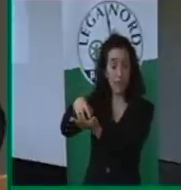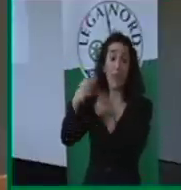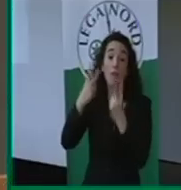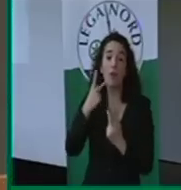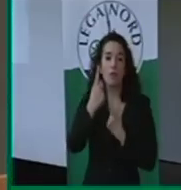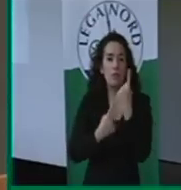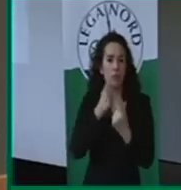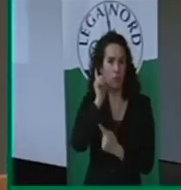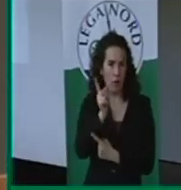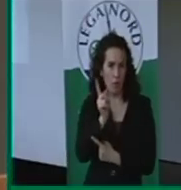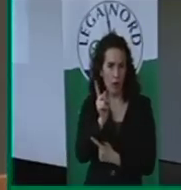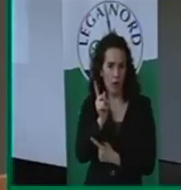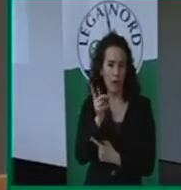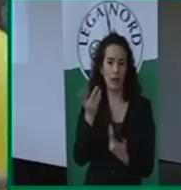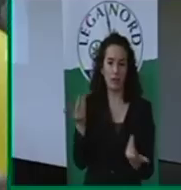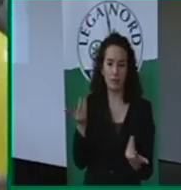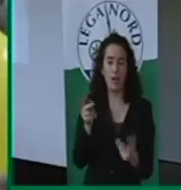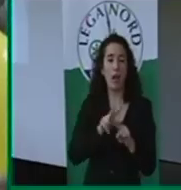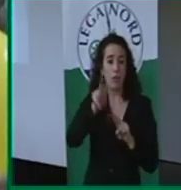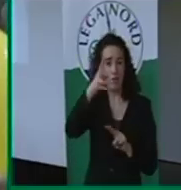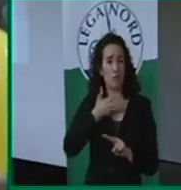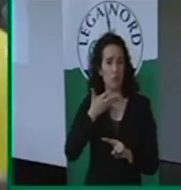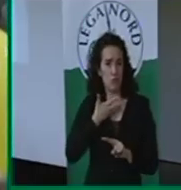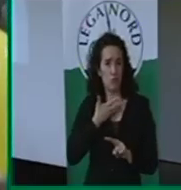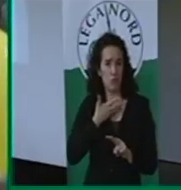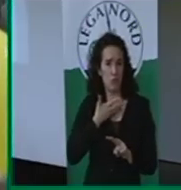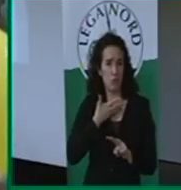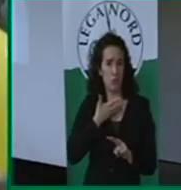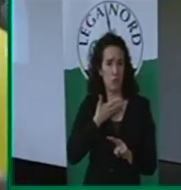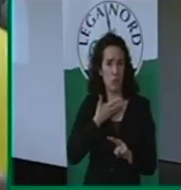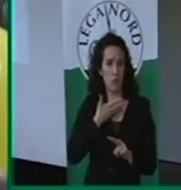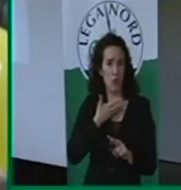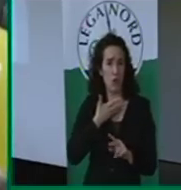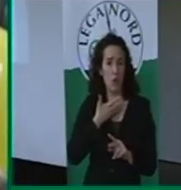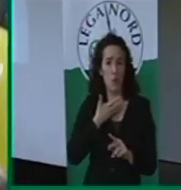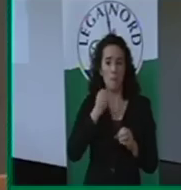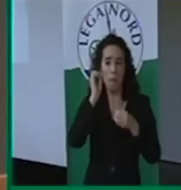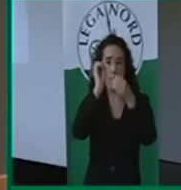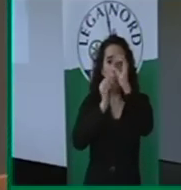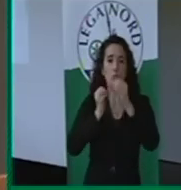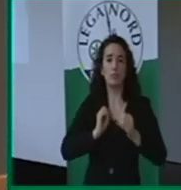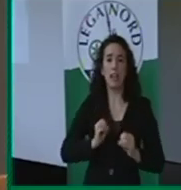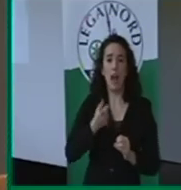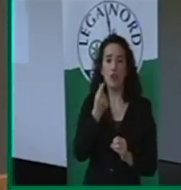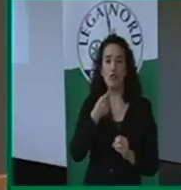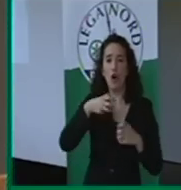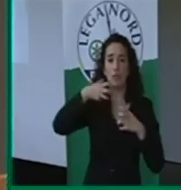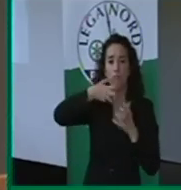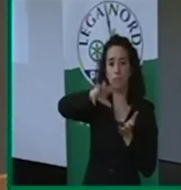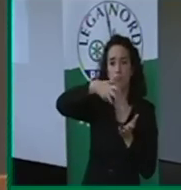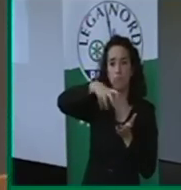abbiamo dei paesi che versano nelle casse di Bruxelles meno soldi rispetto a quelli che